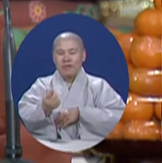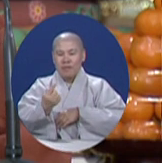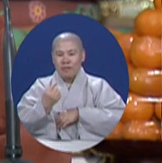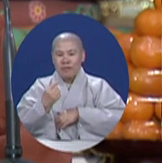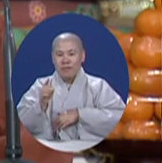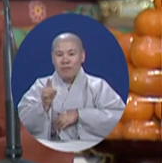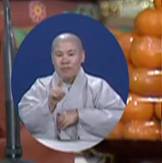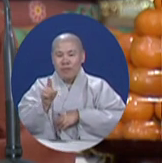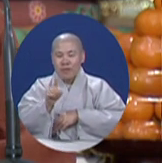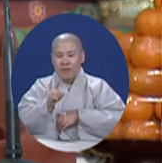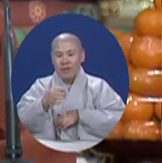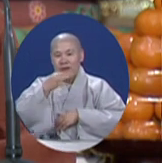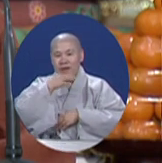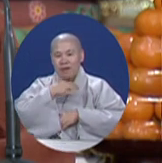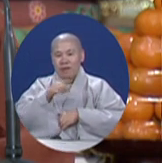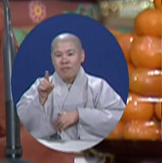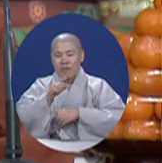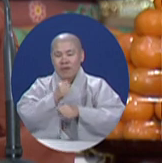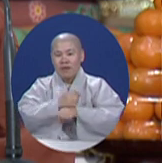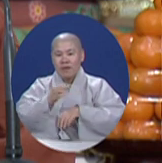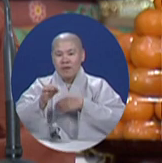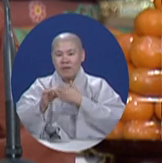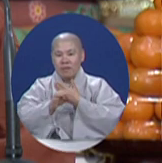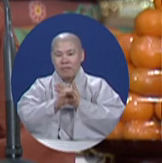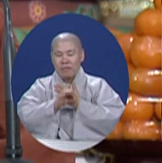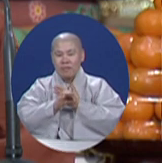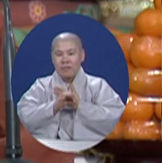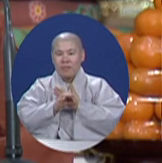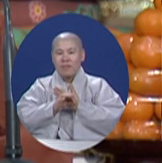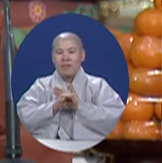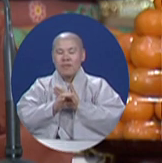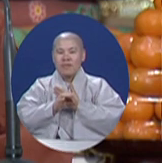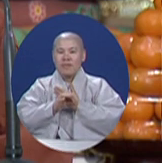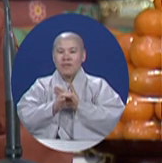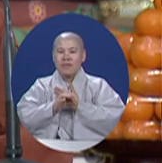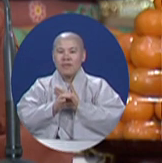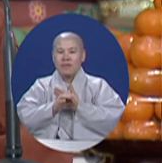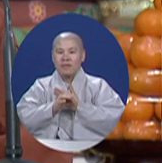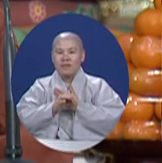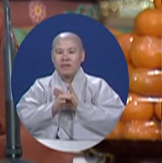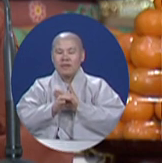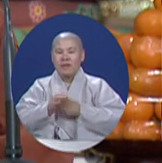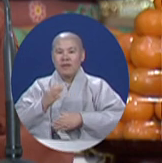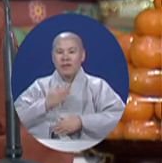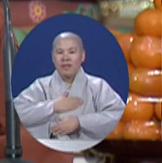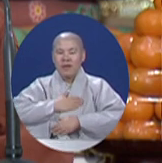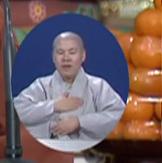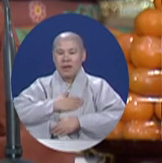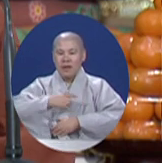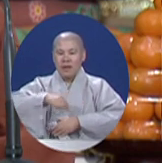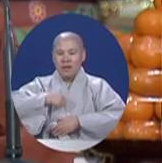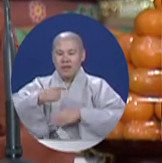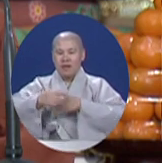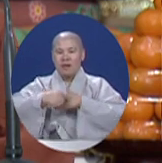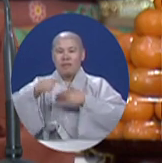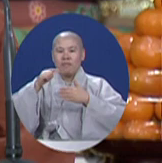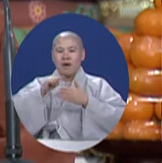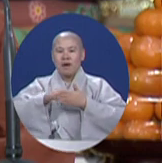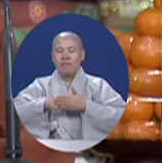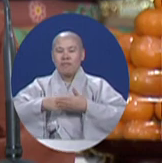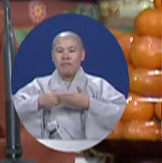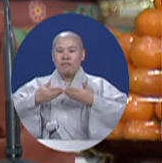오는가? 거기서 그게 옵니다. 자기 마음을 쉬게 돼요.